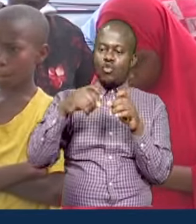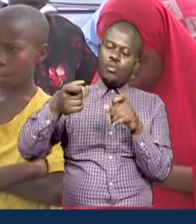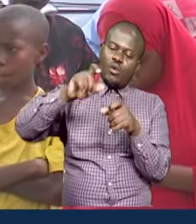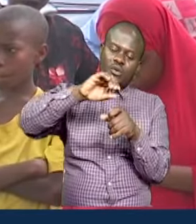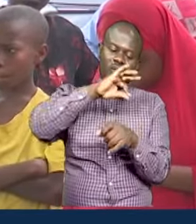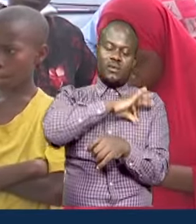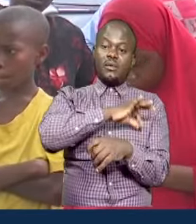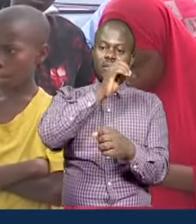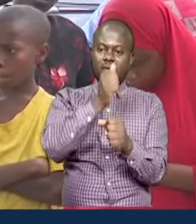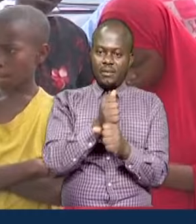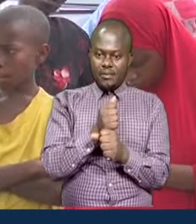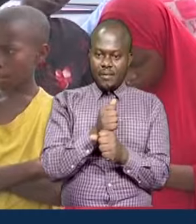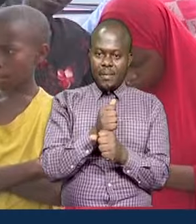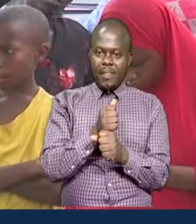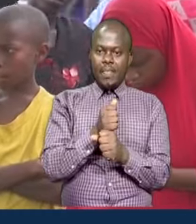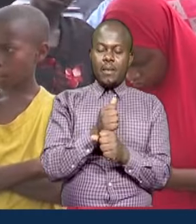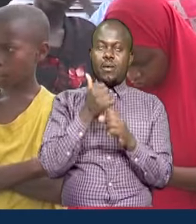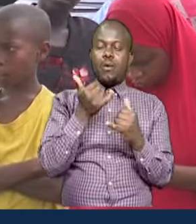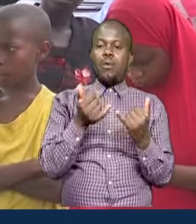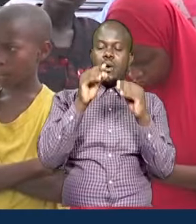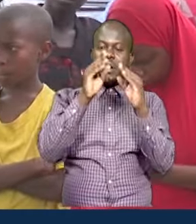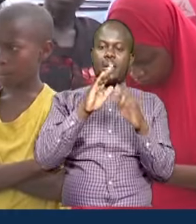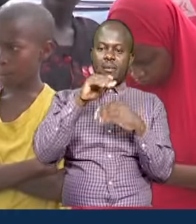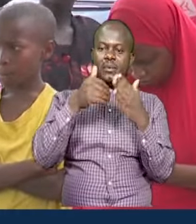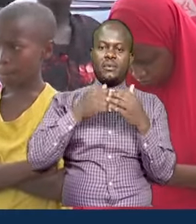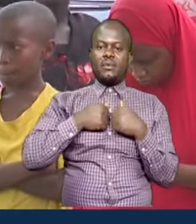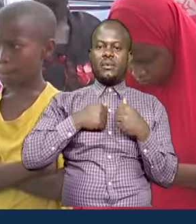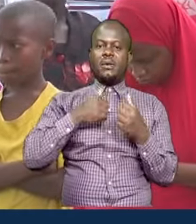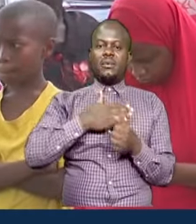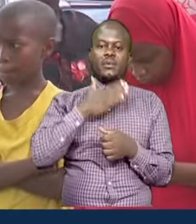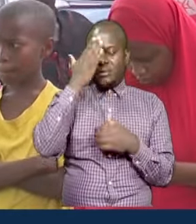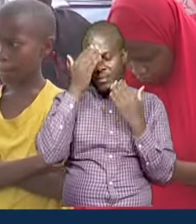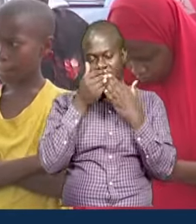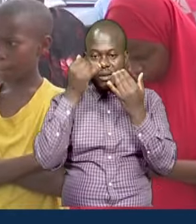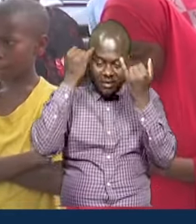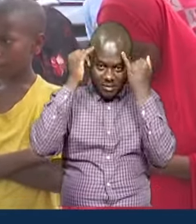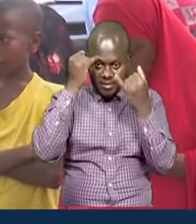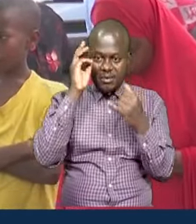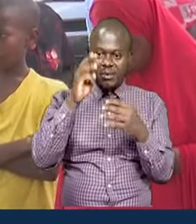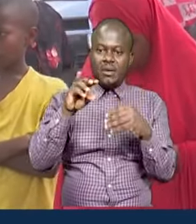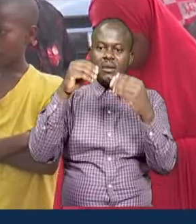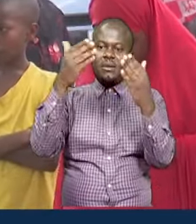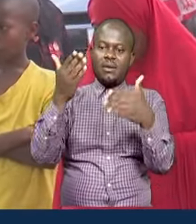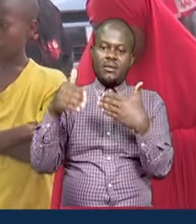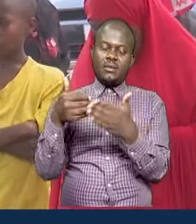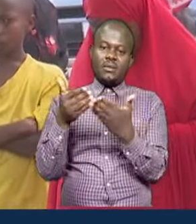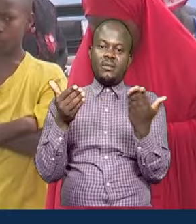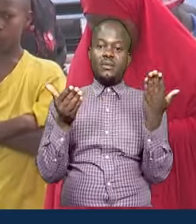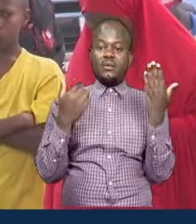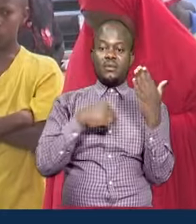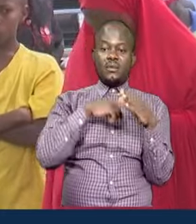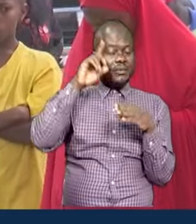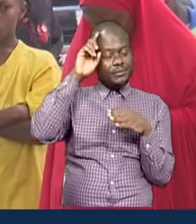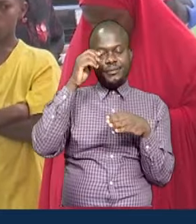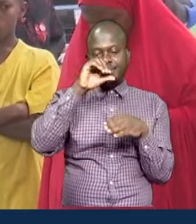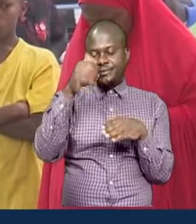umushahara, byarakozwe. Abarimu bose bo mu Rwanda barishime kubera ibitekerezo twatanze. Ubu noneho turumva ko n'abarimu ba